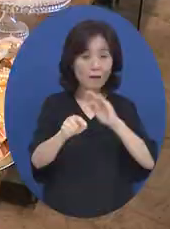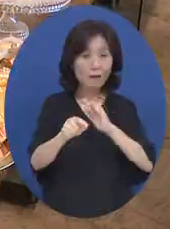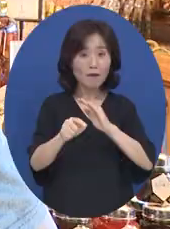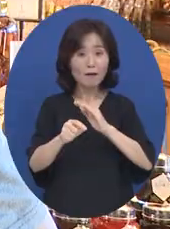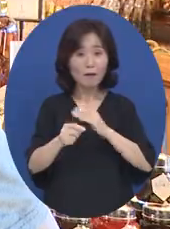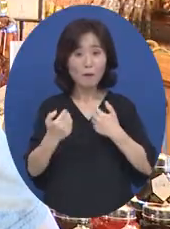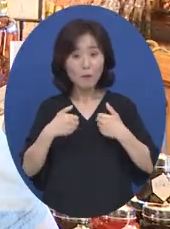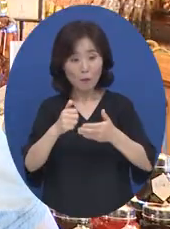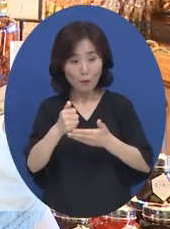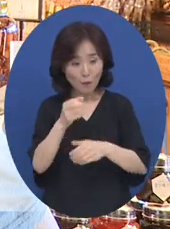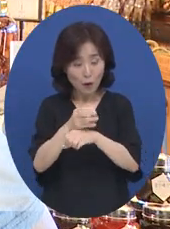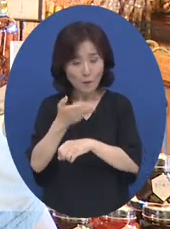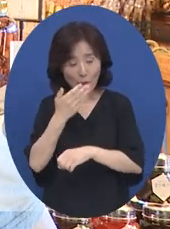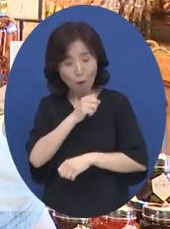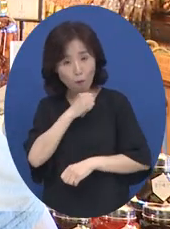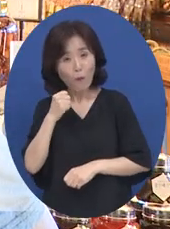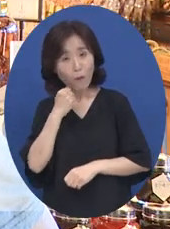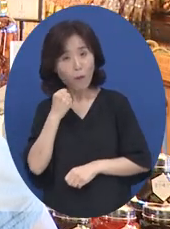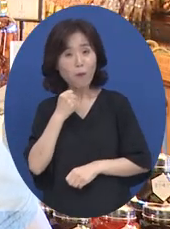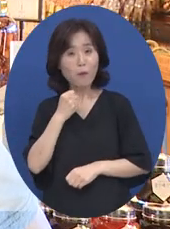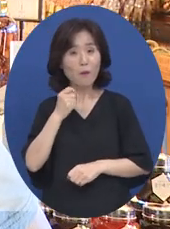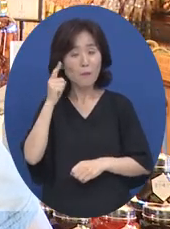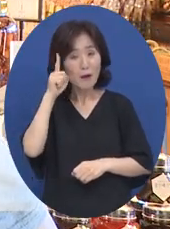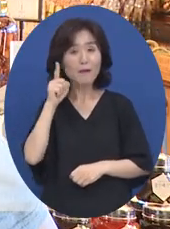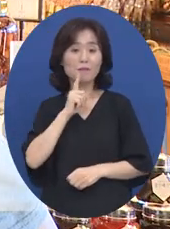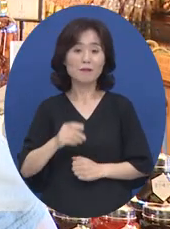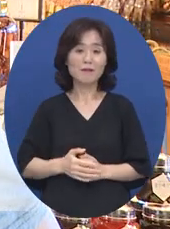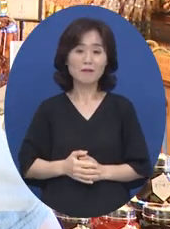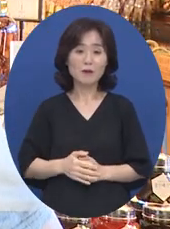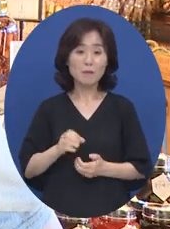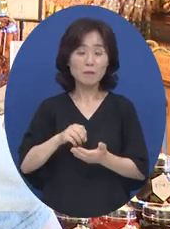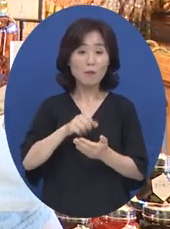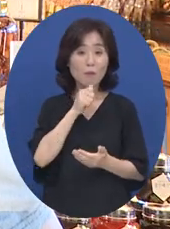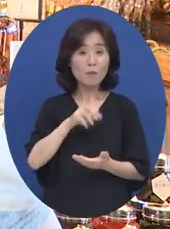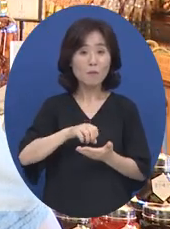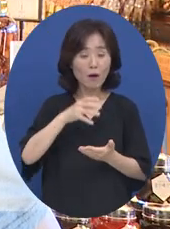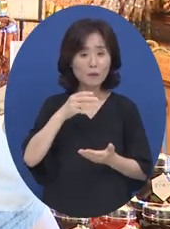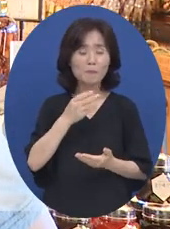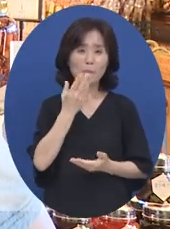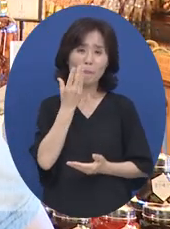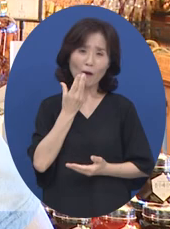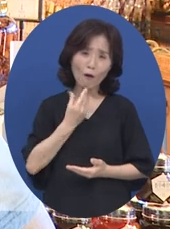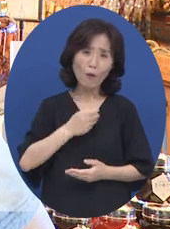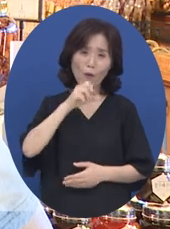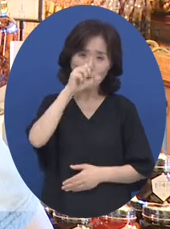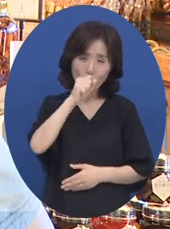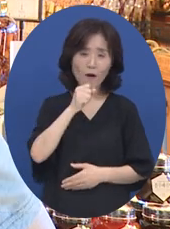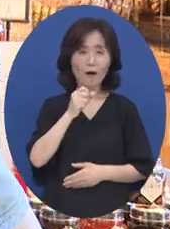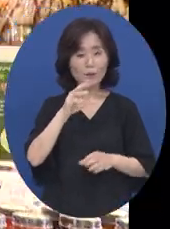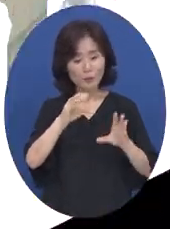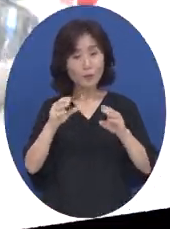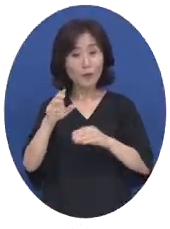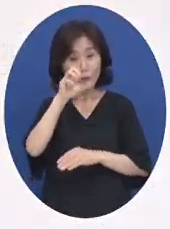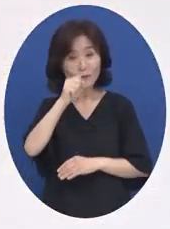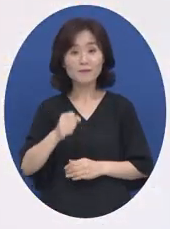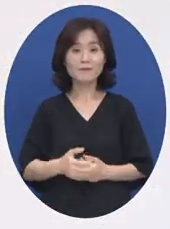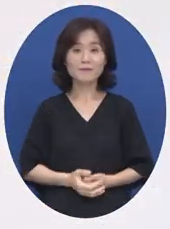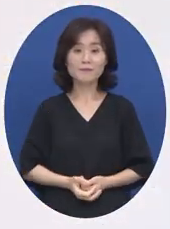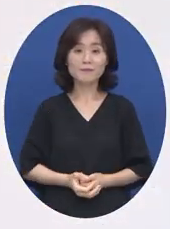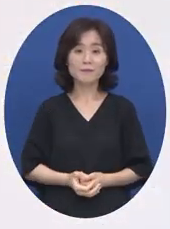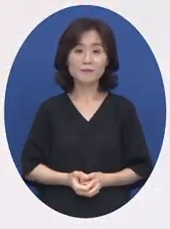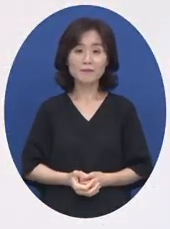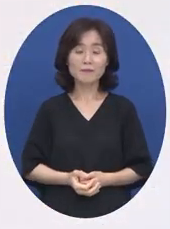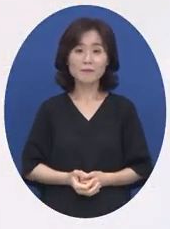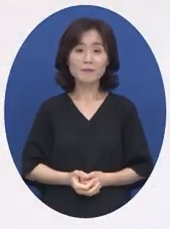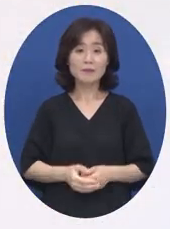사로잡았습니다. 콩빵은 진짜 좋을 것 같아요. 근데 제가 느껴보니까 너무 고소하고 식감이 너무 좋은 것 같습니다.